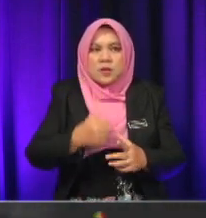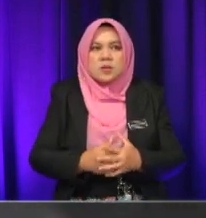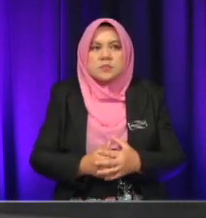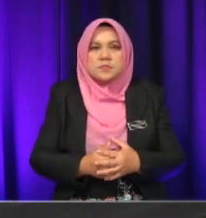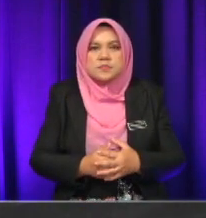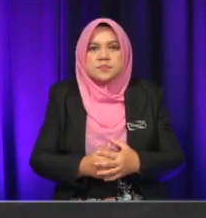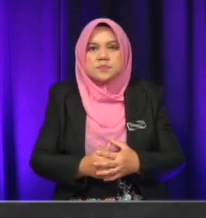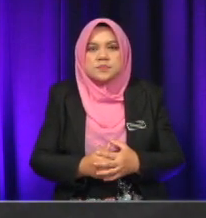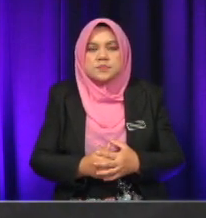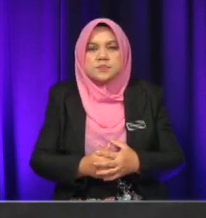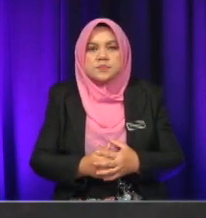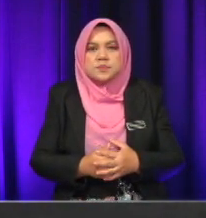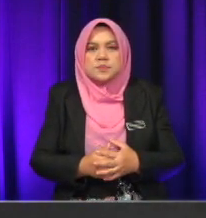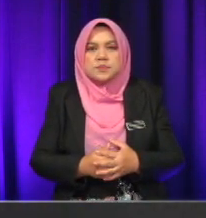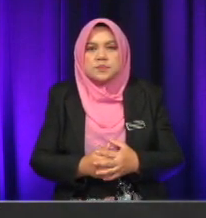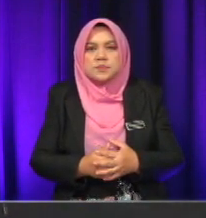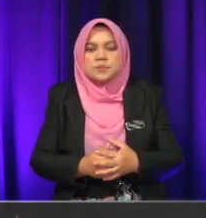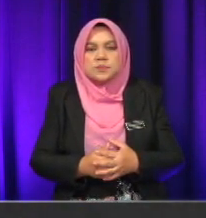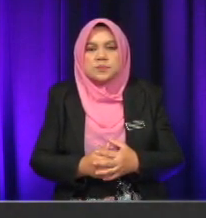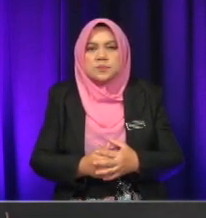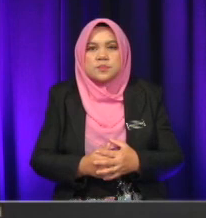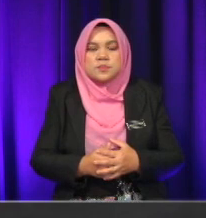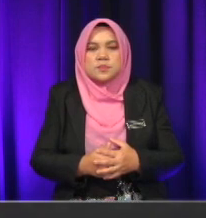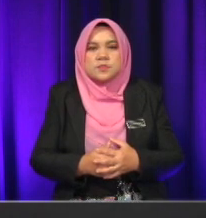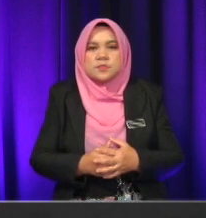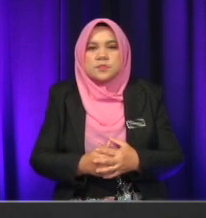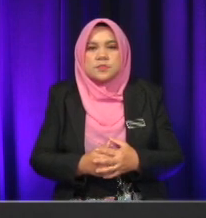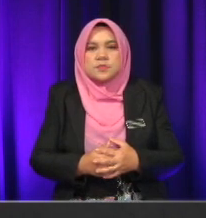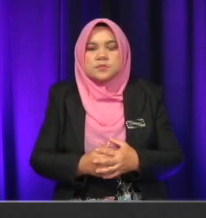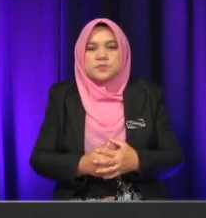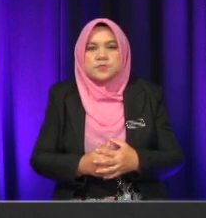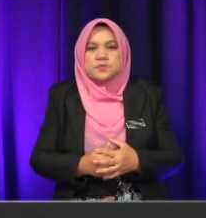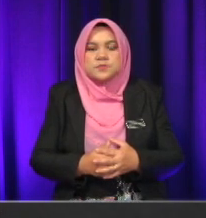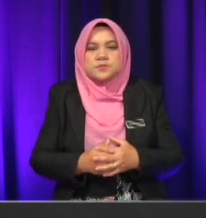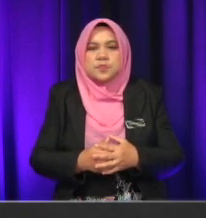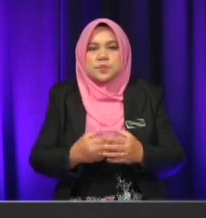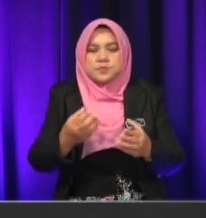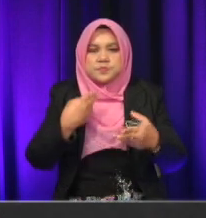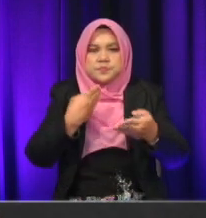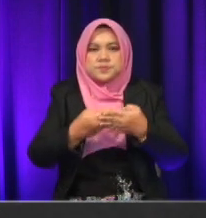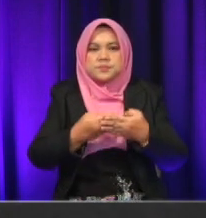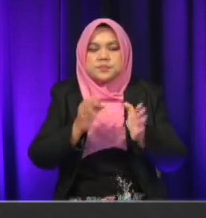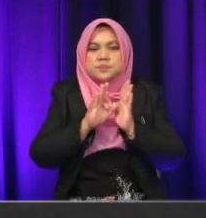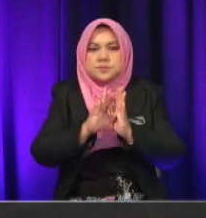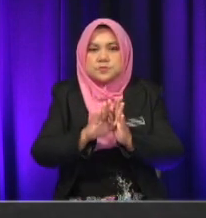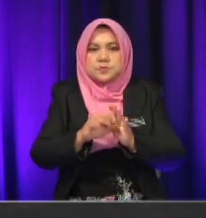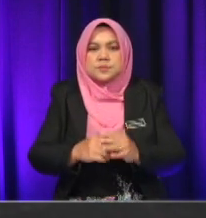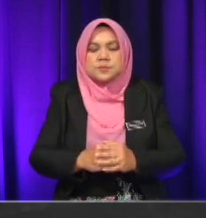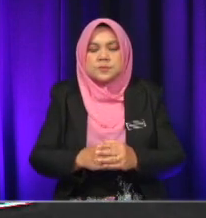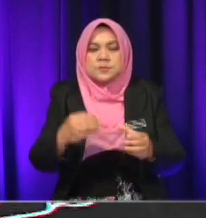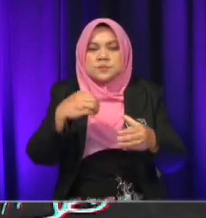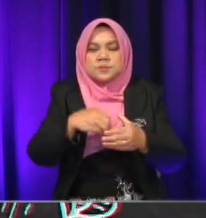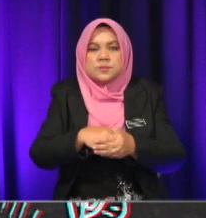dia tariklah tangan mak dia tu. Okey, baik. Jadi penyampaian fakta pula. Okey,